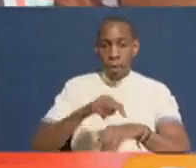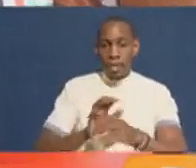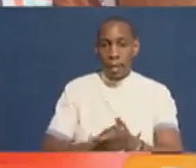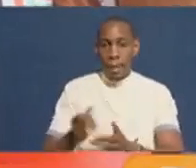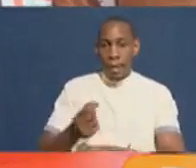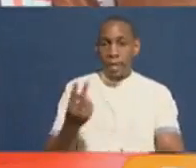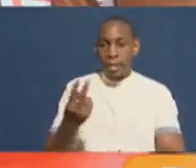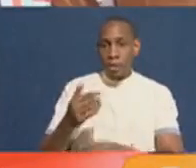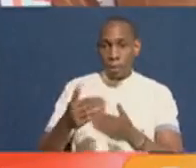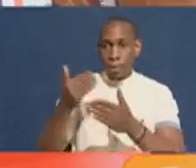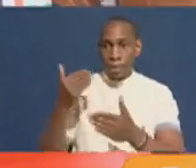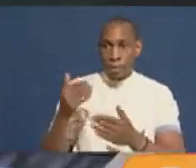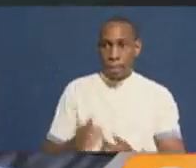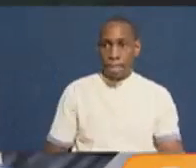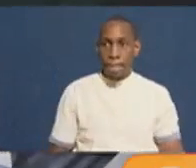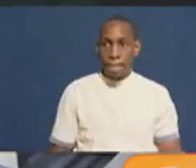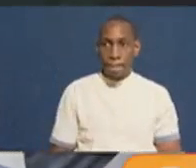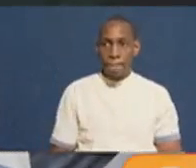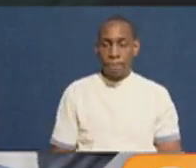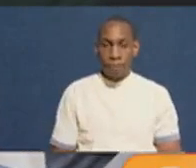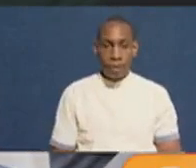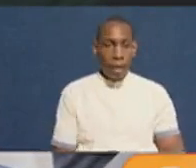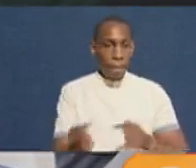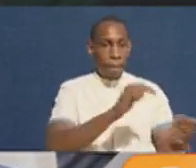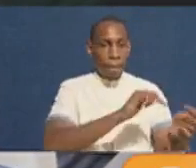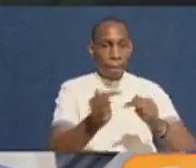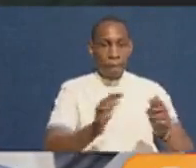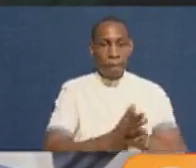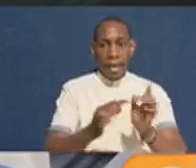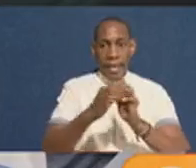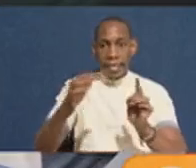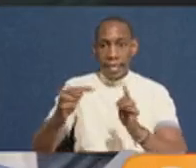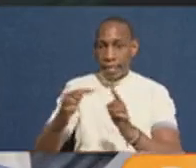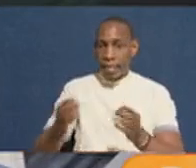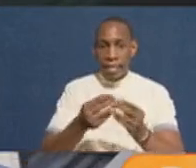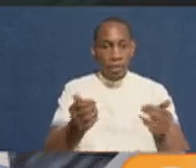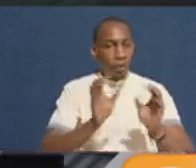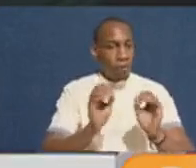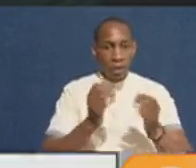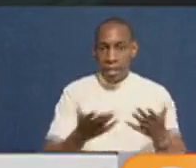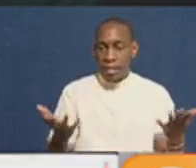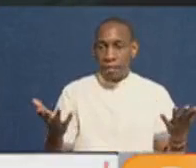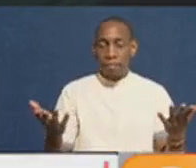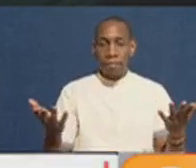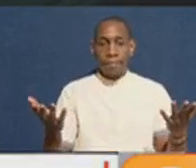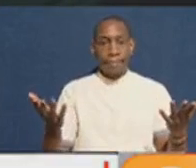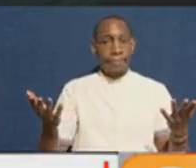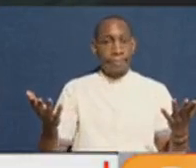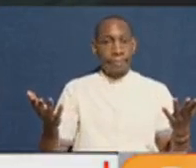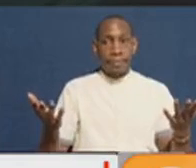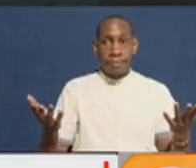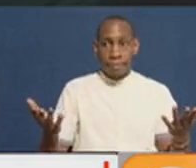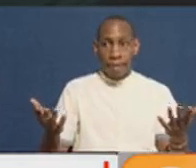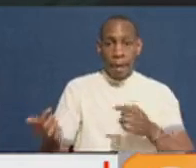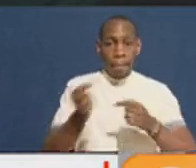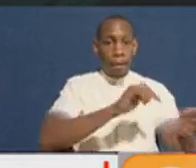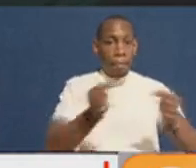miezi miwili iliyopita. Vita ama kiku mauaji haisuluhishi chochote.